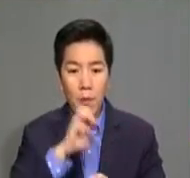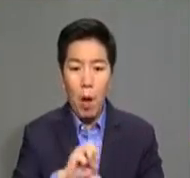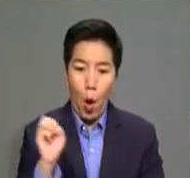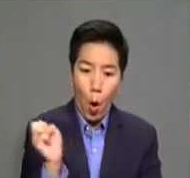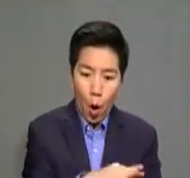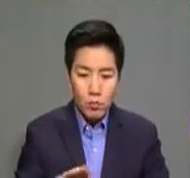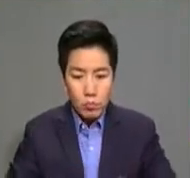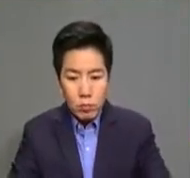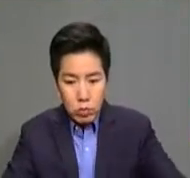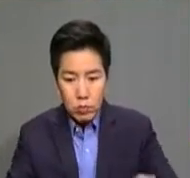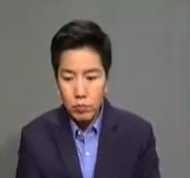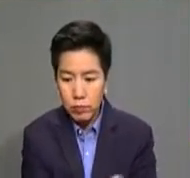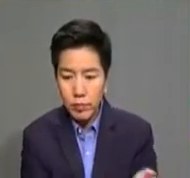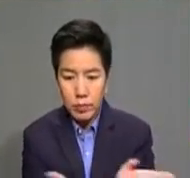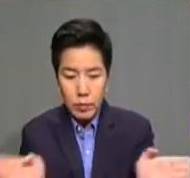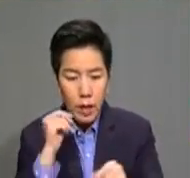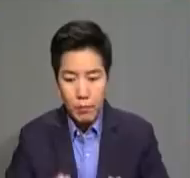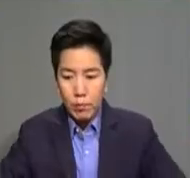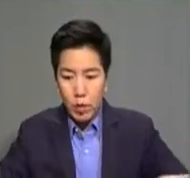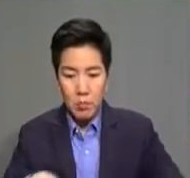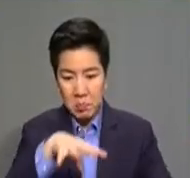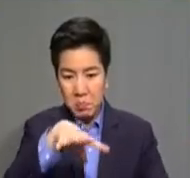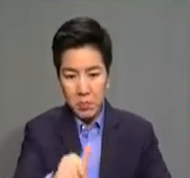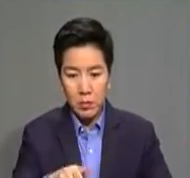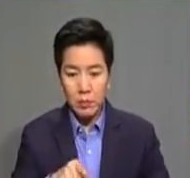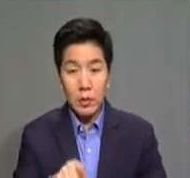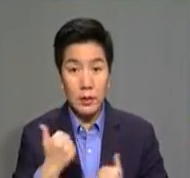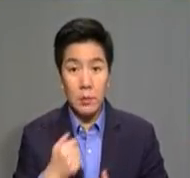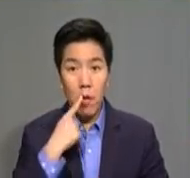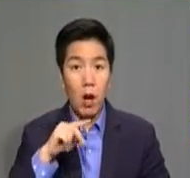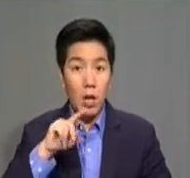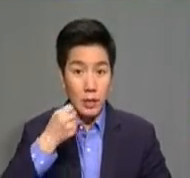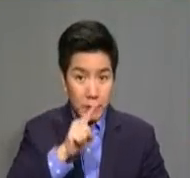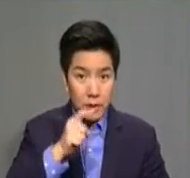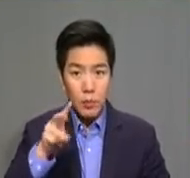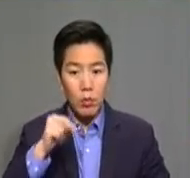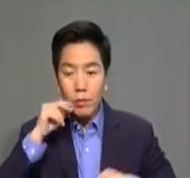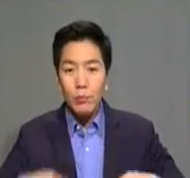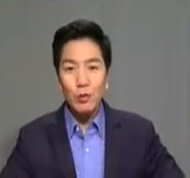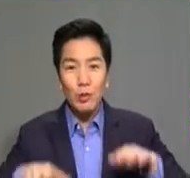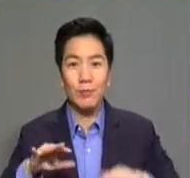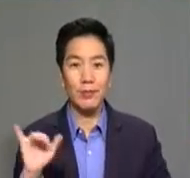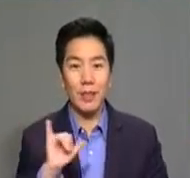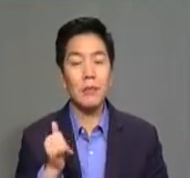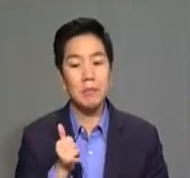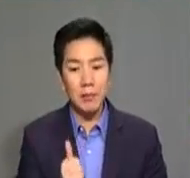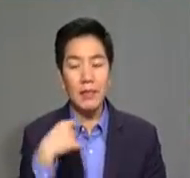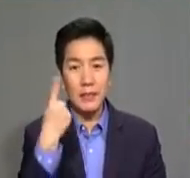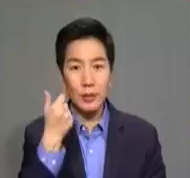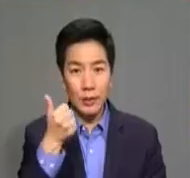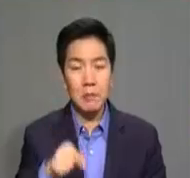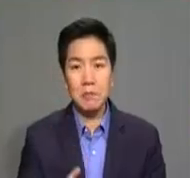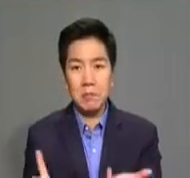ำออกด้านข้างบ้างนะคะจากจุดต่างๆบ้างเขาบอกว่า 11-12 น้ำจะเข้าเมืองเพชรก็ยังไม่ท่วมอ่ะค่ะเพราะฉะนั้นไปเที่ยวกันได้ ก็ถือว่ามีประ